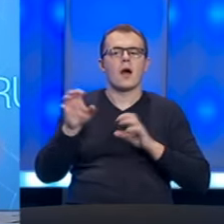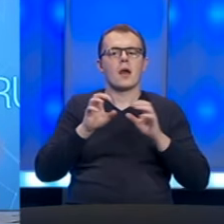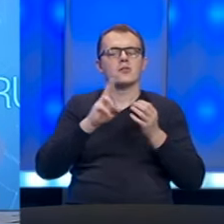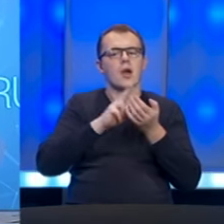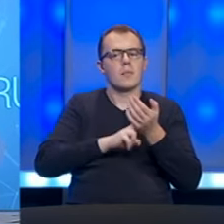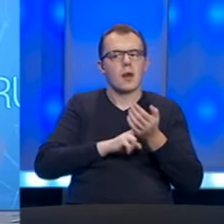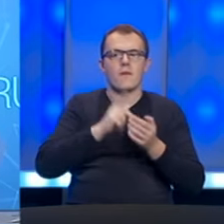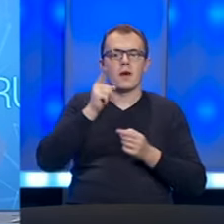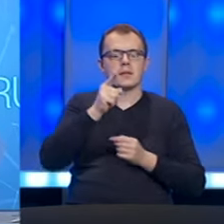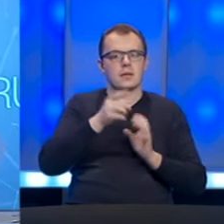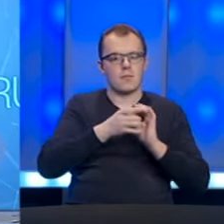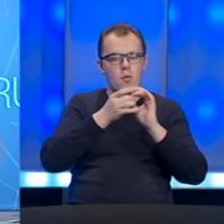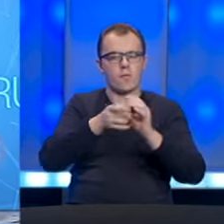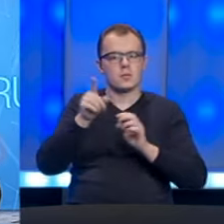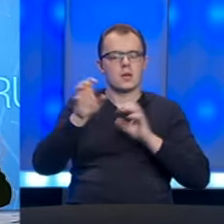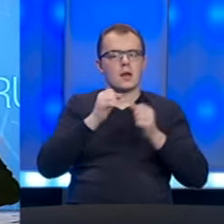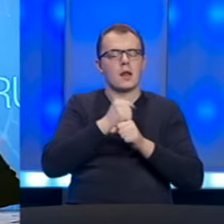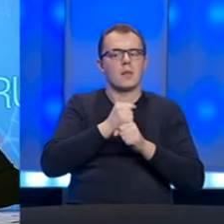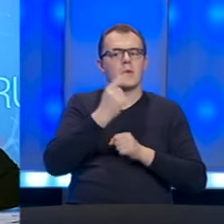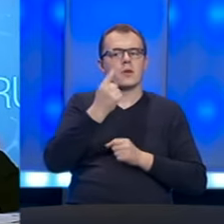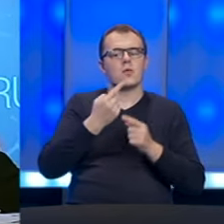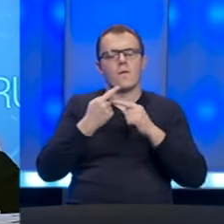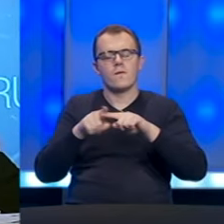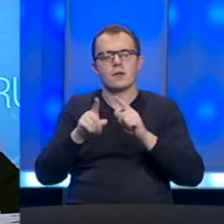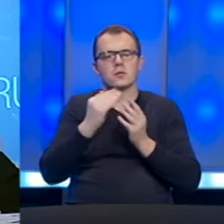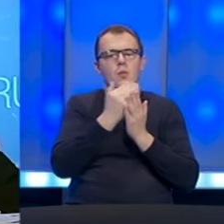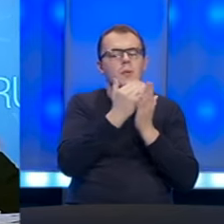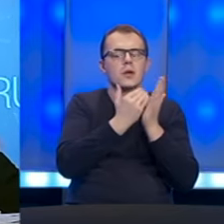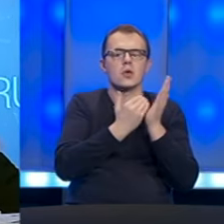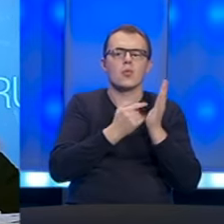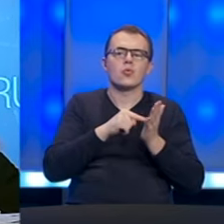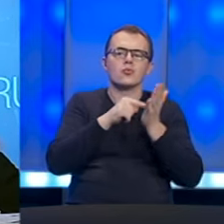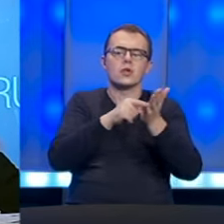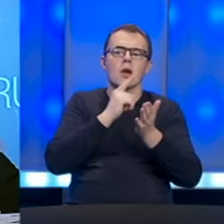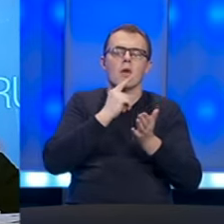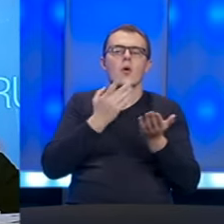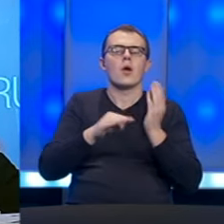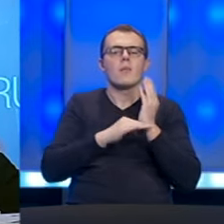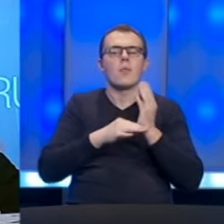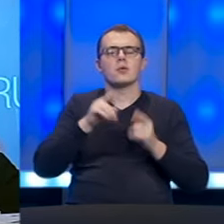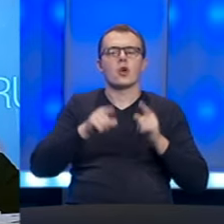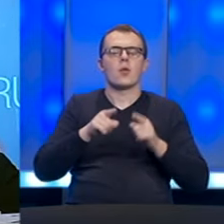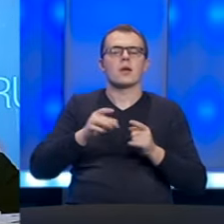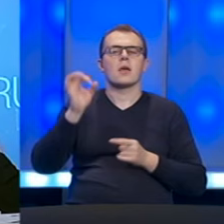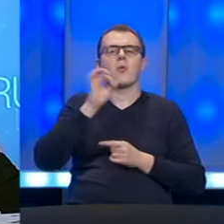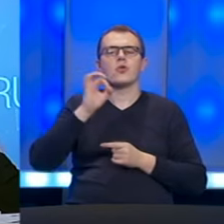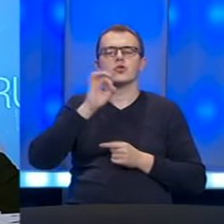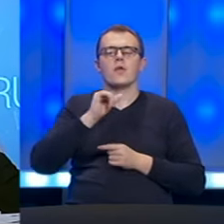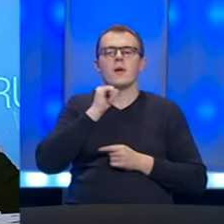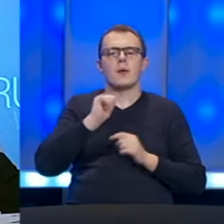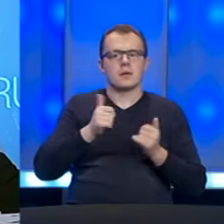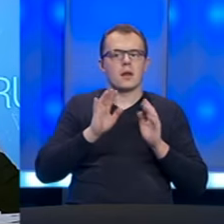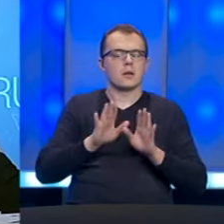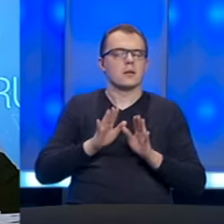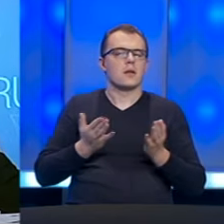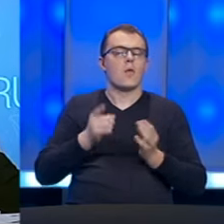ste i za radnike vi napravili jednu vrstu priručnika koji im pomaže u nekim osnovama. Je li tako?